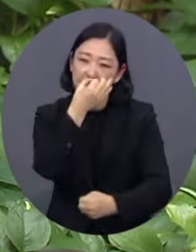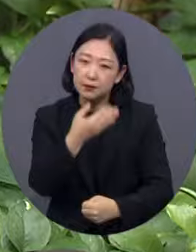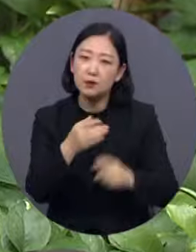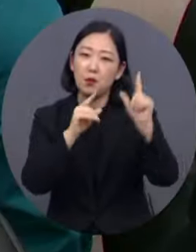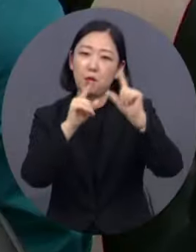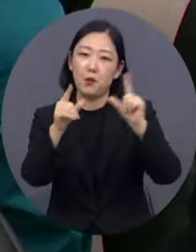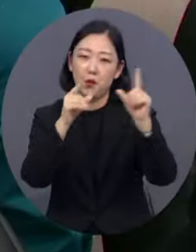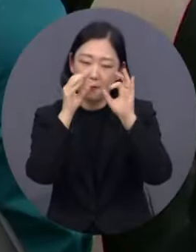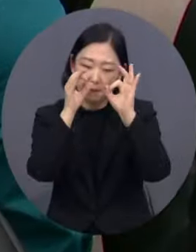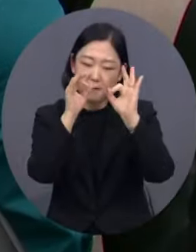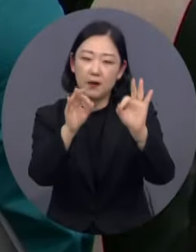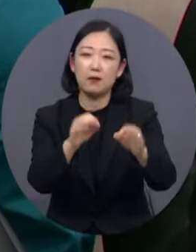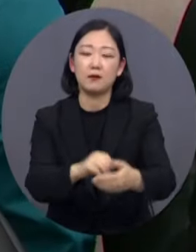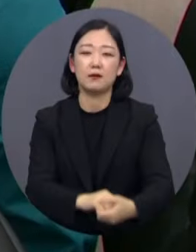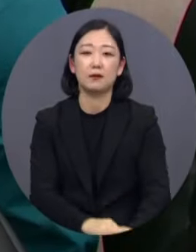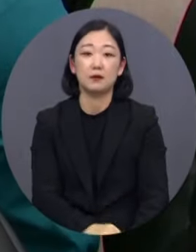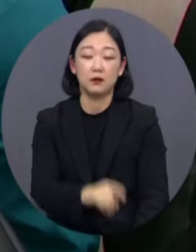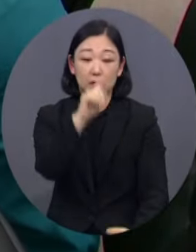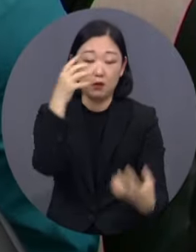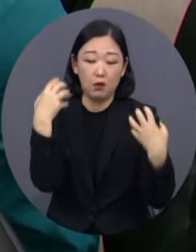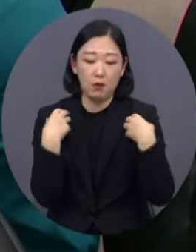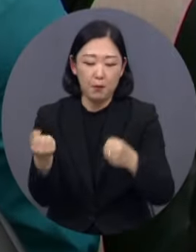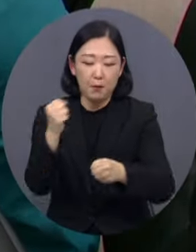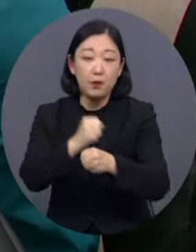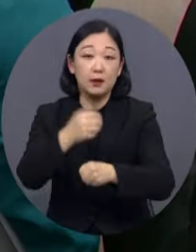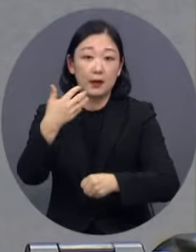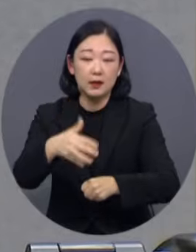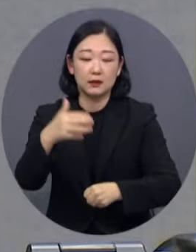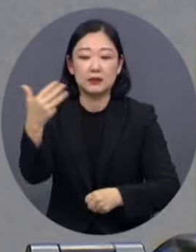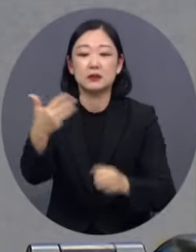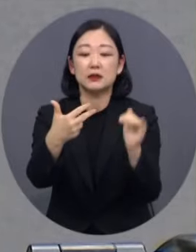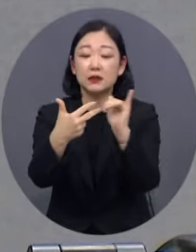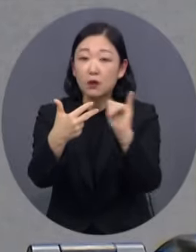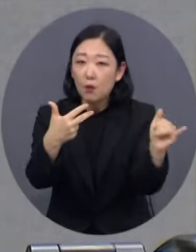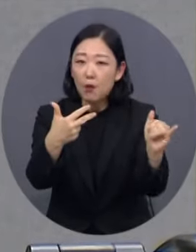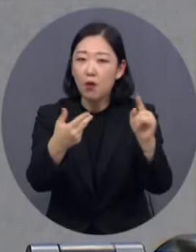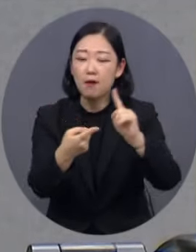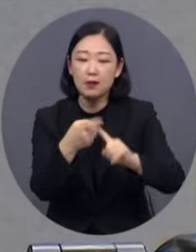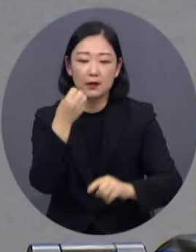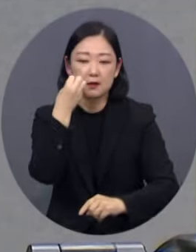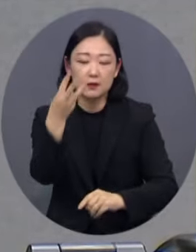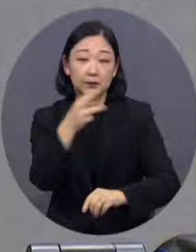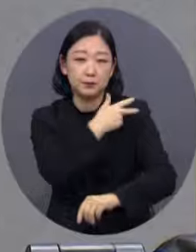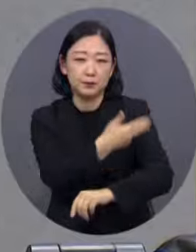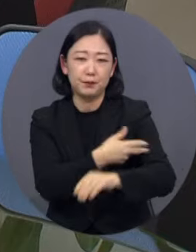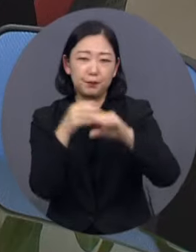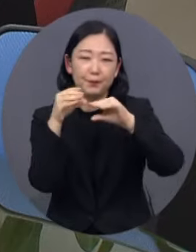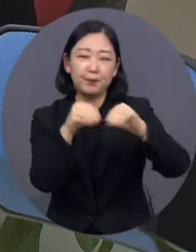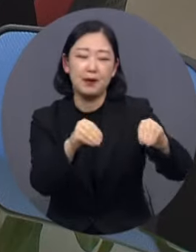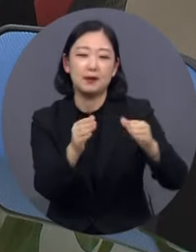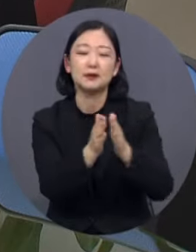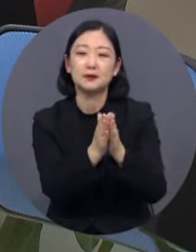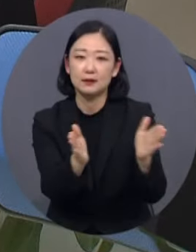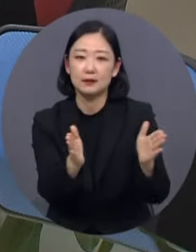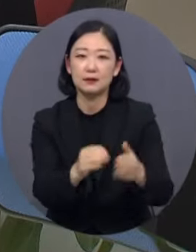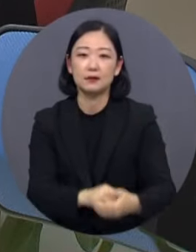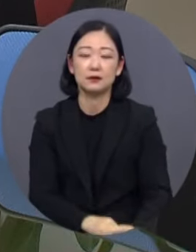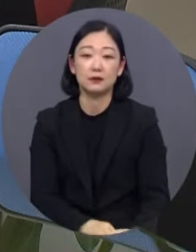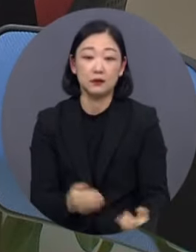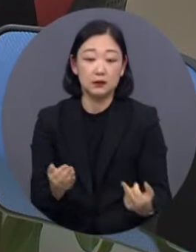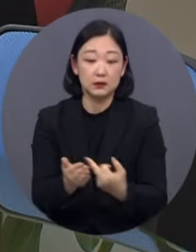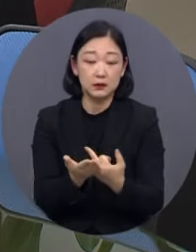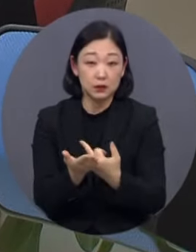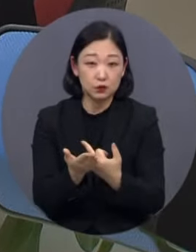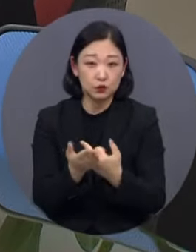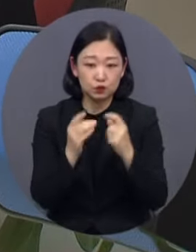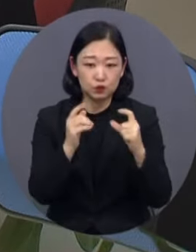하시더라고요. 정부는 복귀하지 않은 전공이 7천여 명에 대해 3개월 면허 정지 절차에 돌입한 가운데 제주